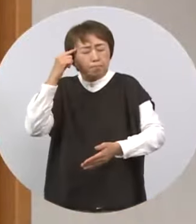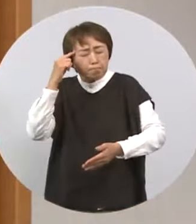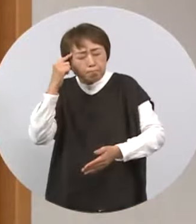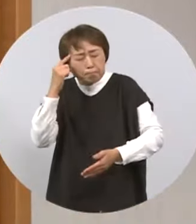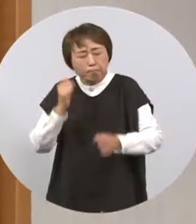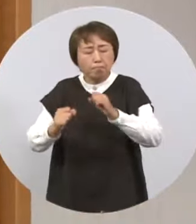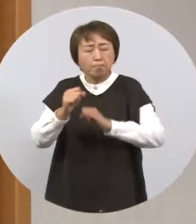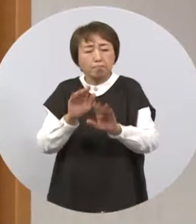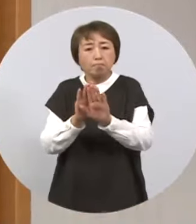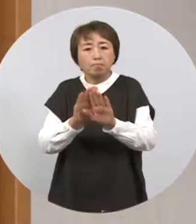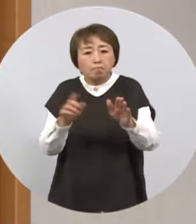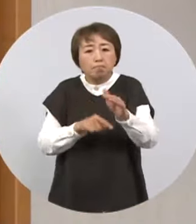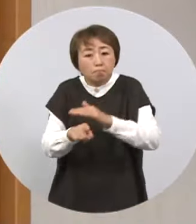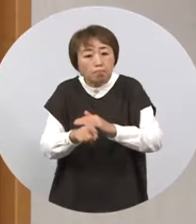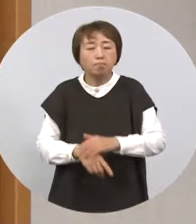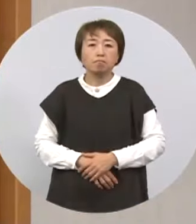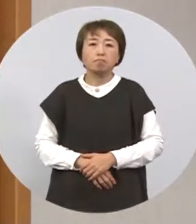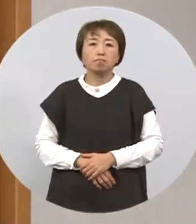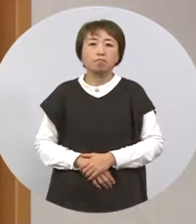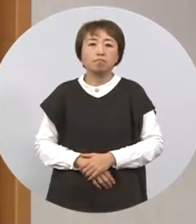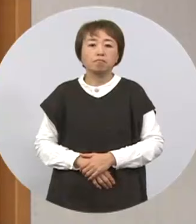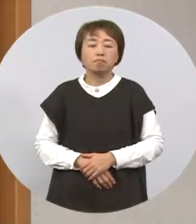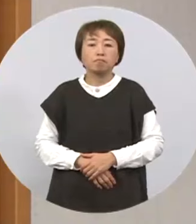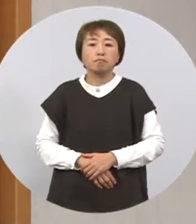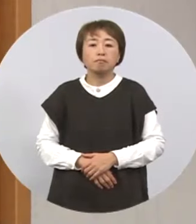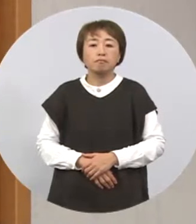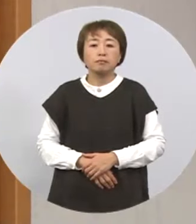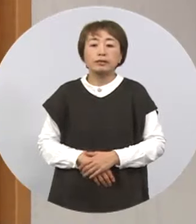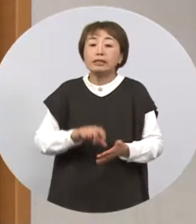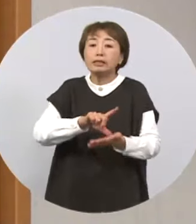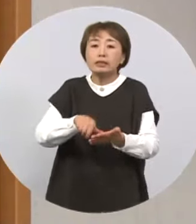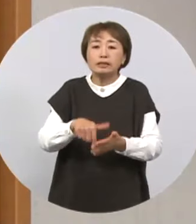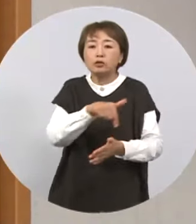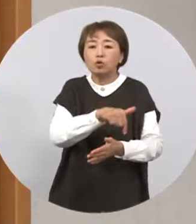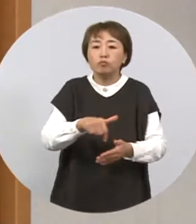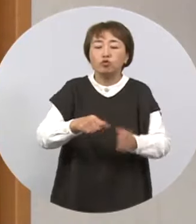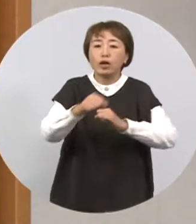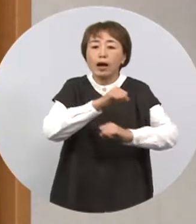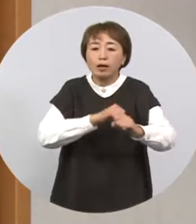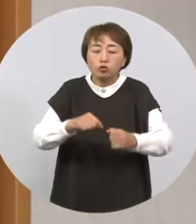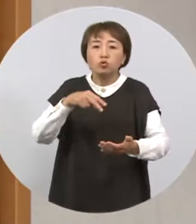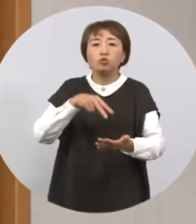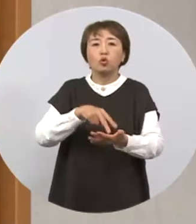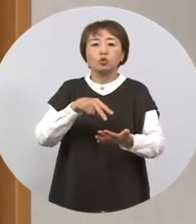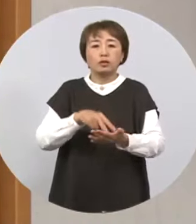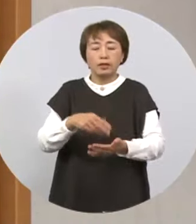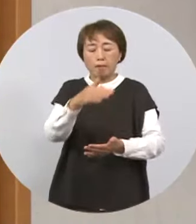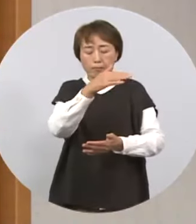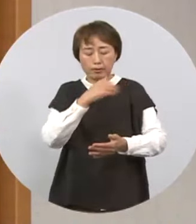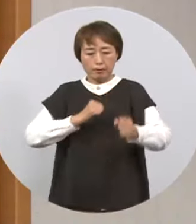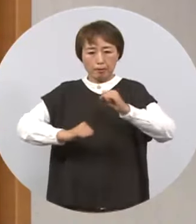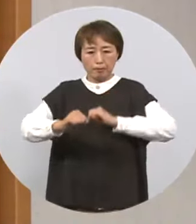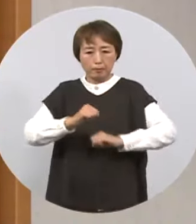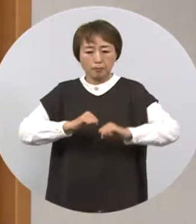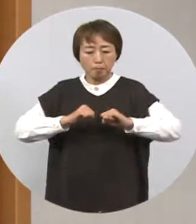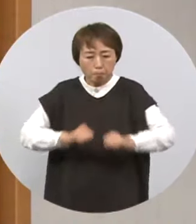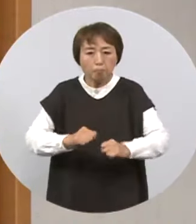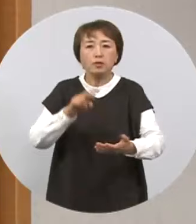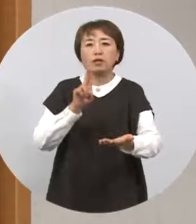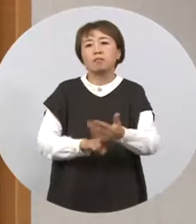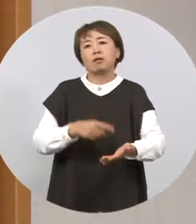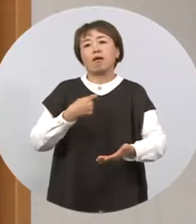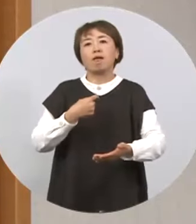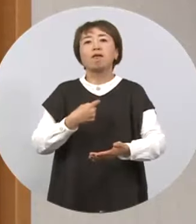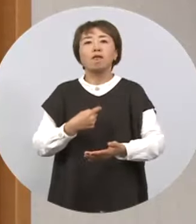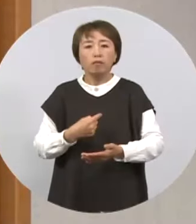校の部活でも習い事でもなくて、地域の部活として私たちは活動していこうというふうに決めていたので、そうな